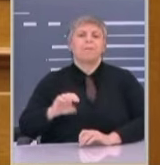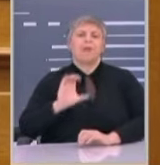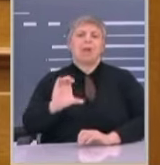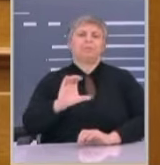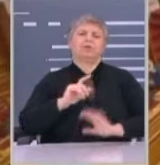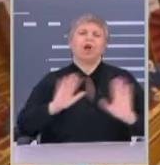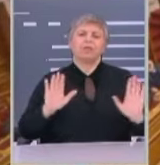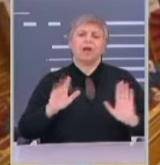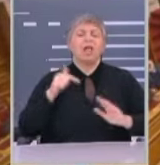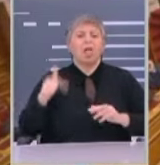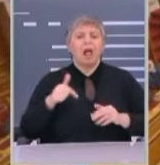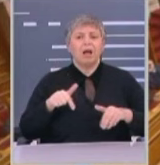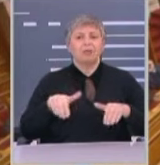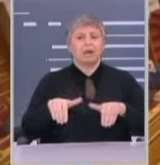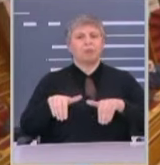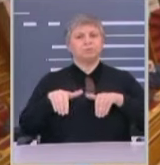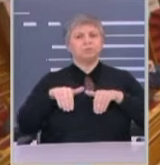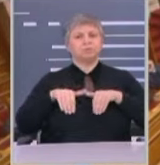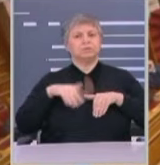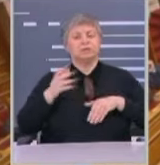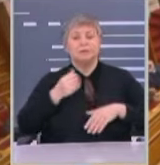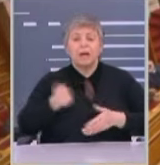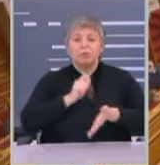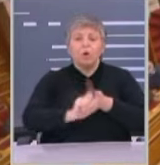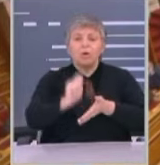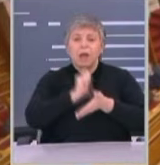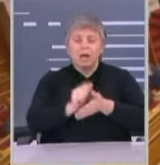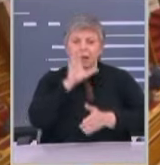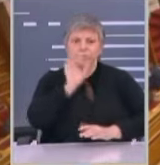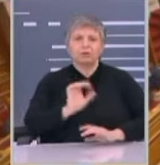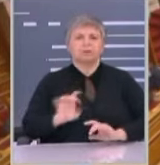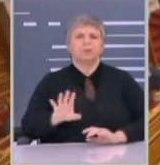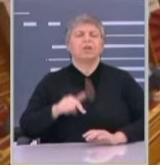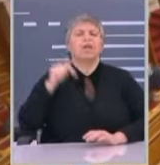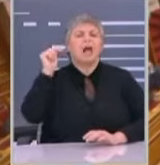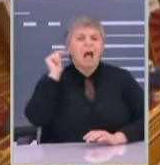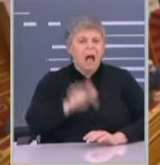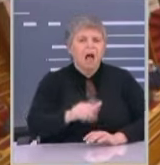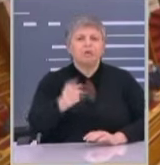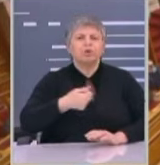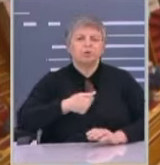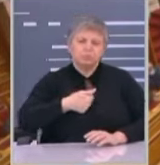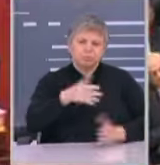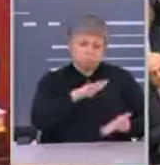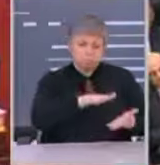ενημέρωσης. Αυτό καταπίπτει σήμερα, αυτό είναι που σας επιστρέφουμε, αυτό μένει σαν στίγμα. Ο κύριος...